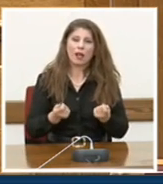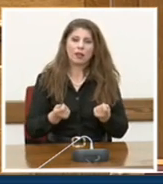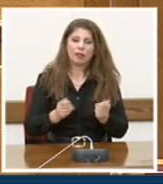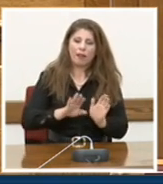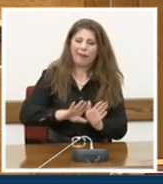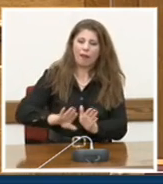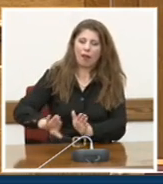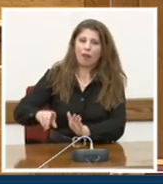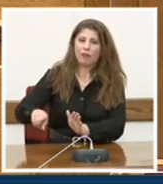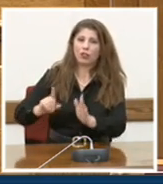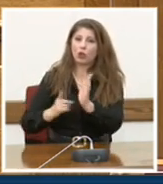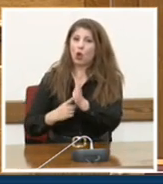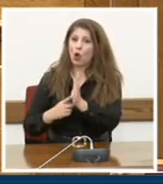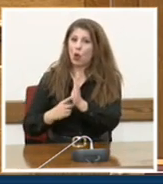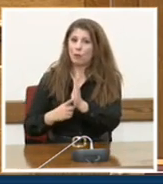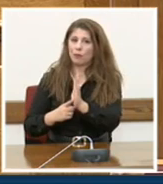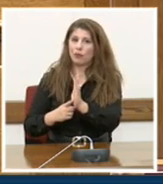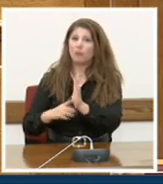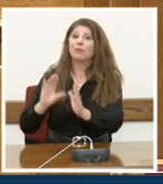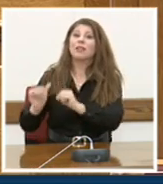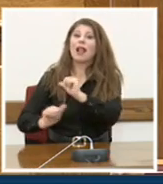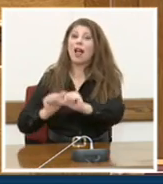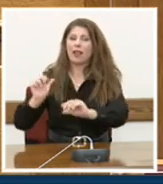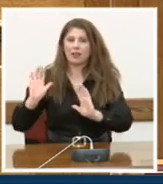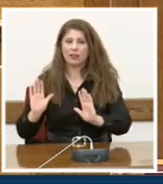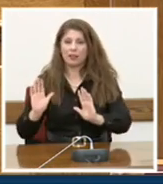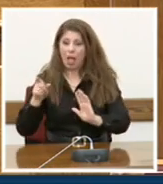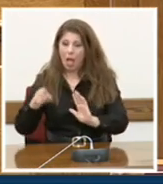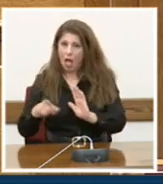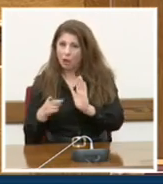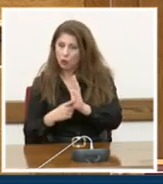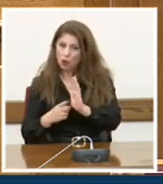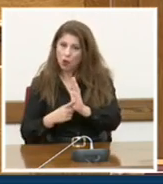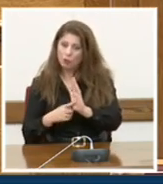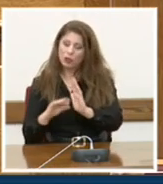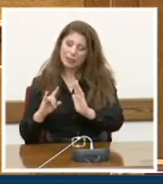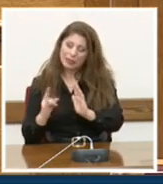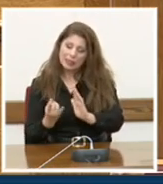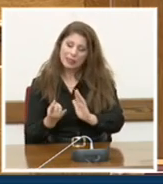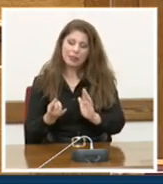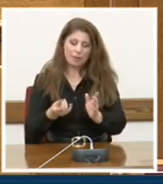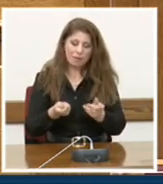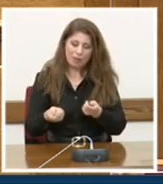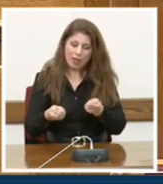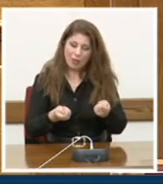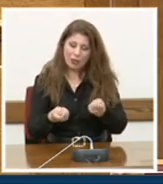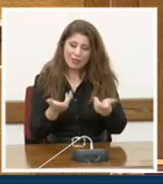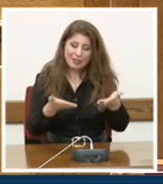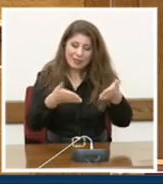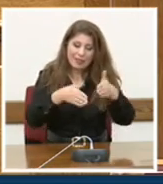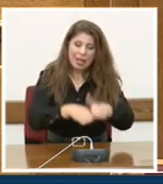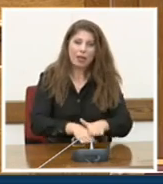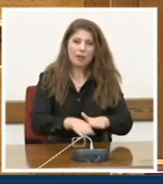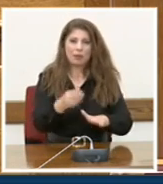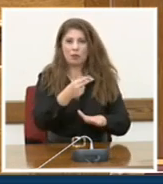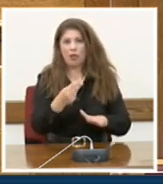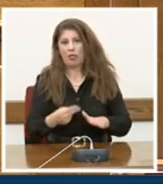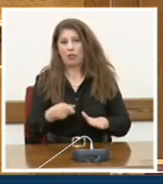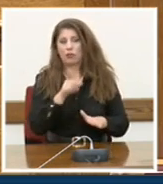νομοθετικό πλαίσιο, που είτε καθοδηγεί είτε συγκαλύπτει κραυγαλαίες υποθέσεις, όπως αυτή